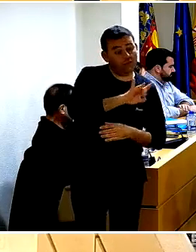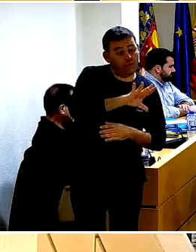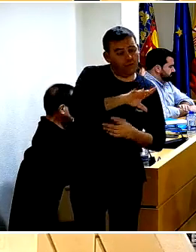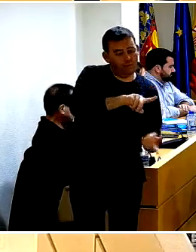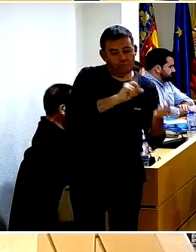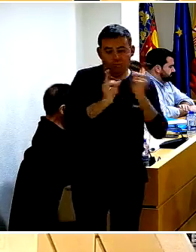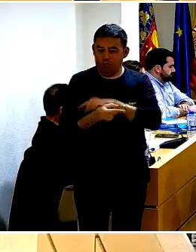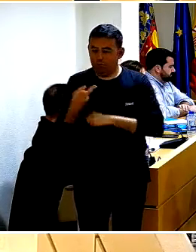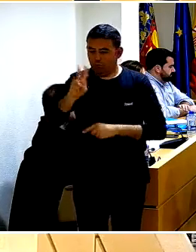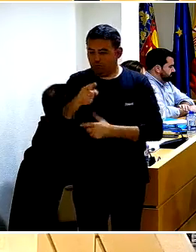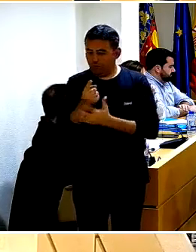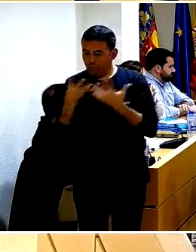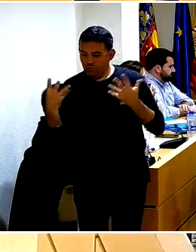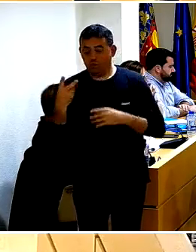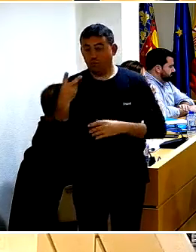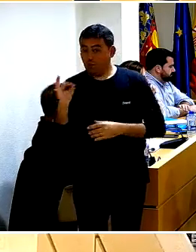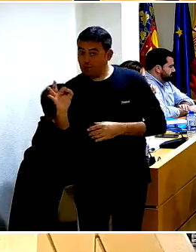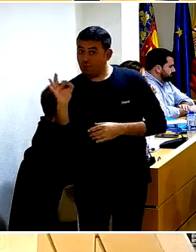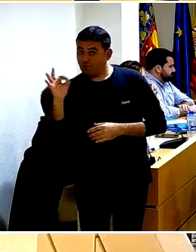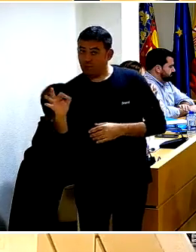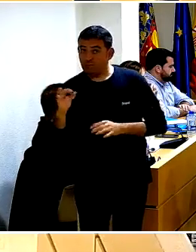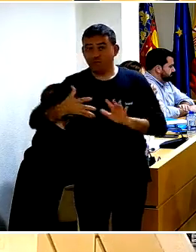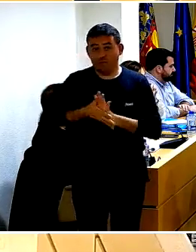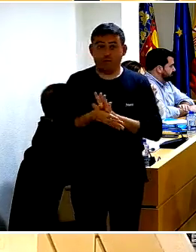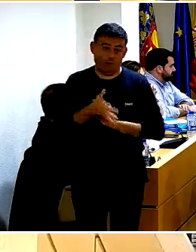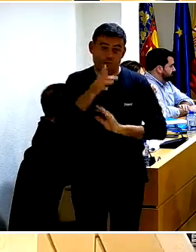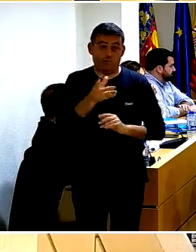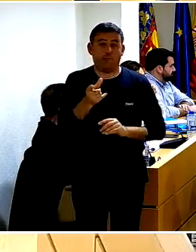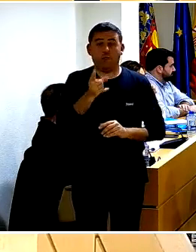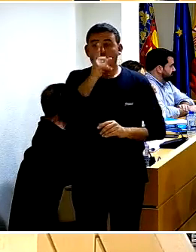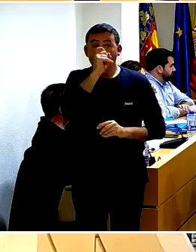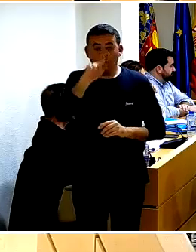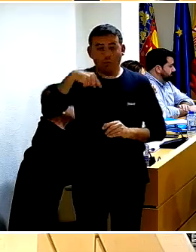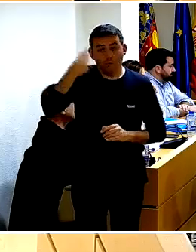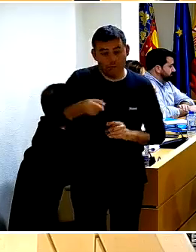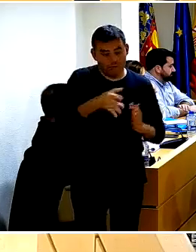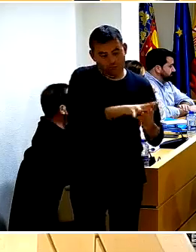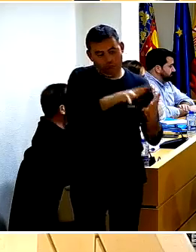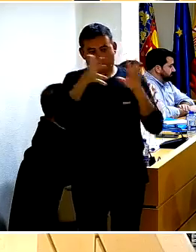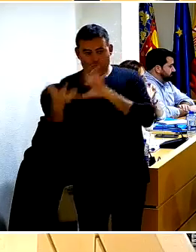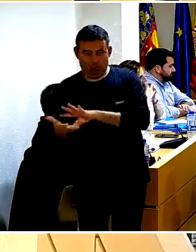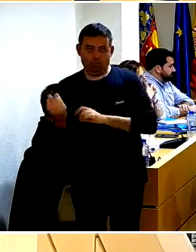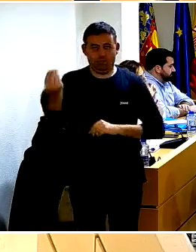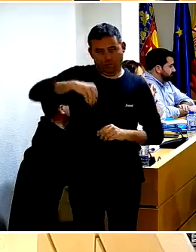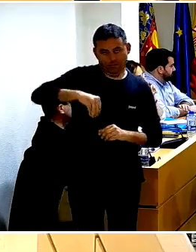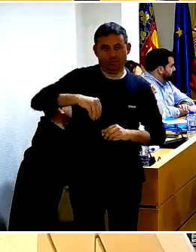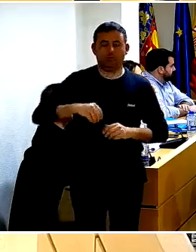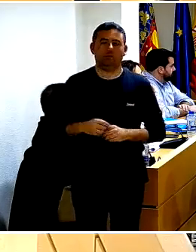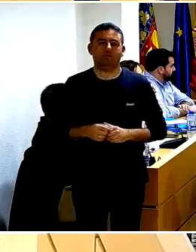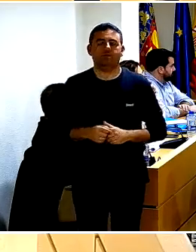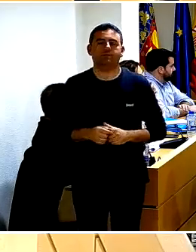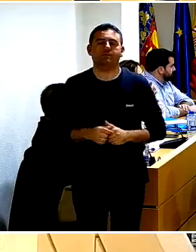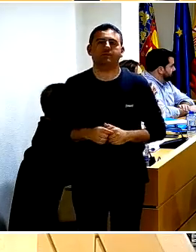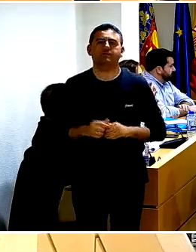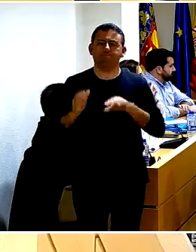ninguna divergència de números, únicament que les referències són les que són. I després, a veure, n'hi ha